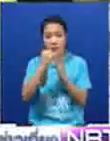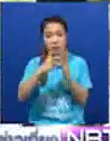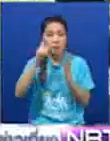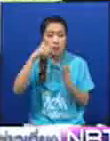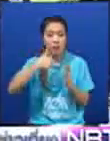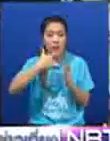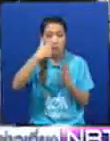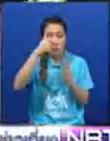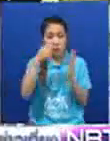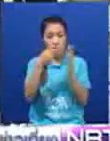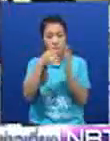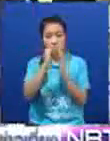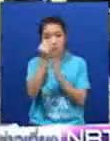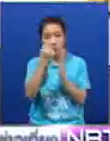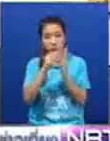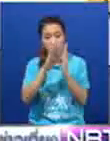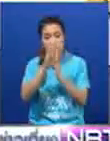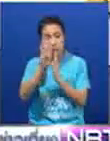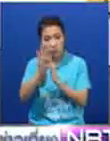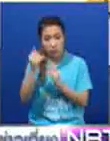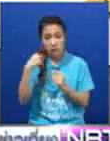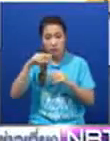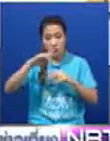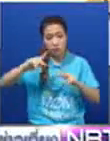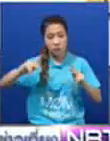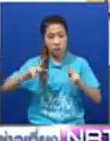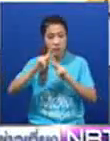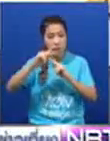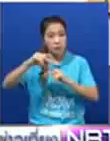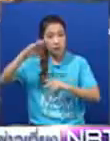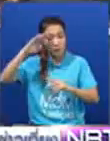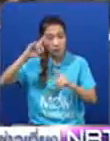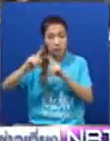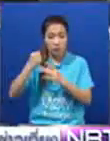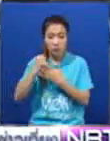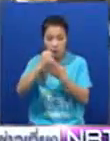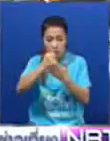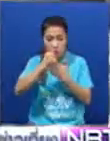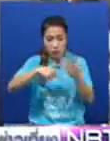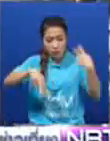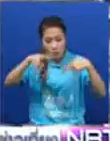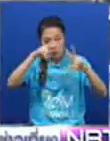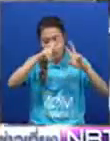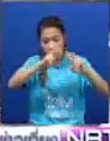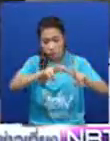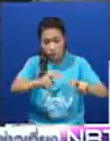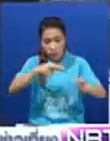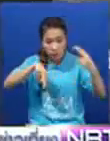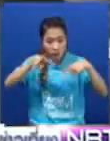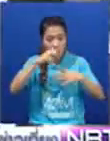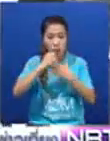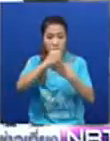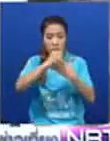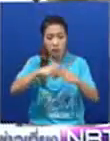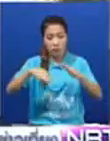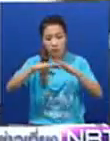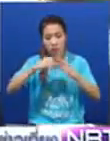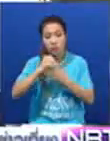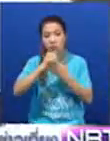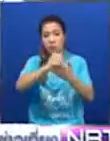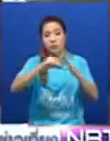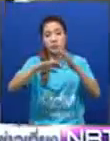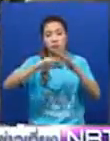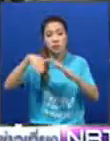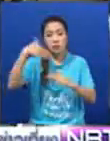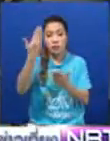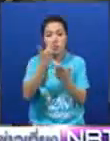าฬภายหลังรัฐบาลมอบหมายให้กระทรวงมหาดไทยเข้าไปสำรวจพื้นที่ความเสียหายและดูแลให้ความช่วยเหลือเร่งด่วนในเบื้องต้นโดยงบ